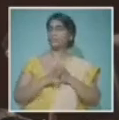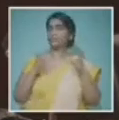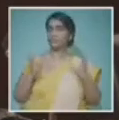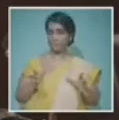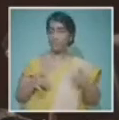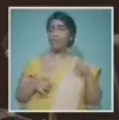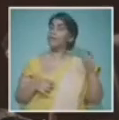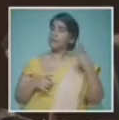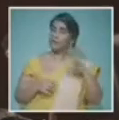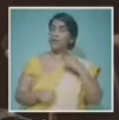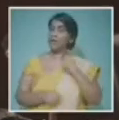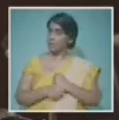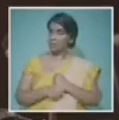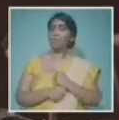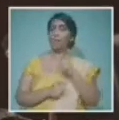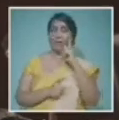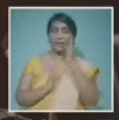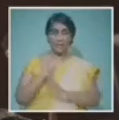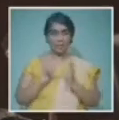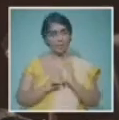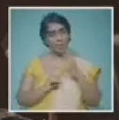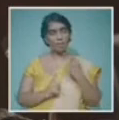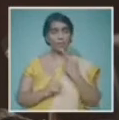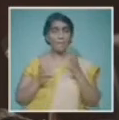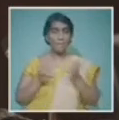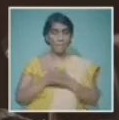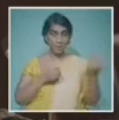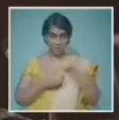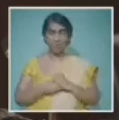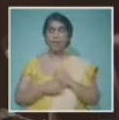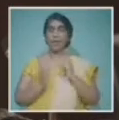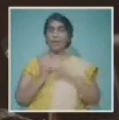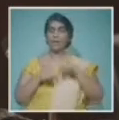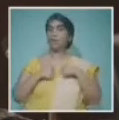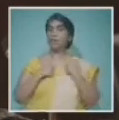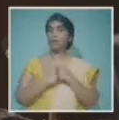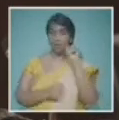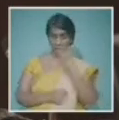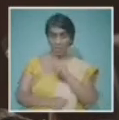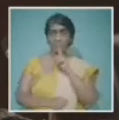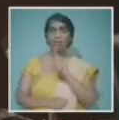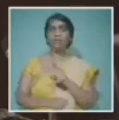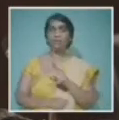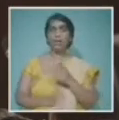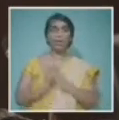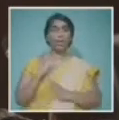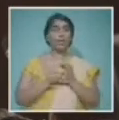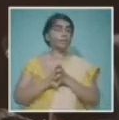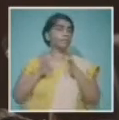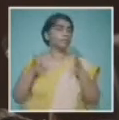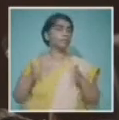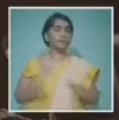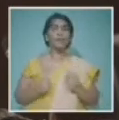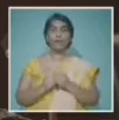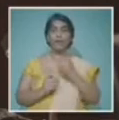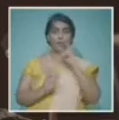කරගත්තා. ඒ නිසා ආණ්ඩුවකට එක මන්ත්‍රීවරයෙක් හෝ තව පක්ෂෙන් එකතු වෙනවා නම් ඒකට ජාතික ආණ්ඩුව කියන නාමකරණය දීලා අමාත්‍ය දුර වැඩි කිරීමේ හැකියාව